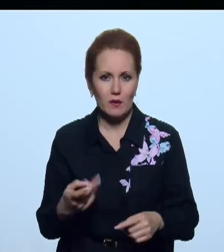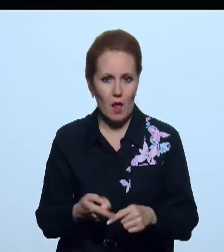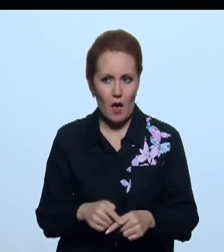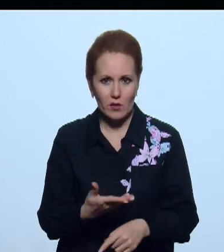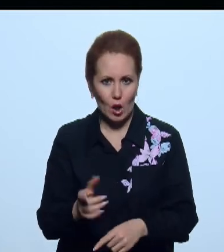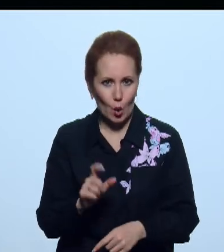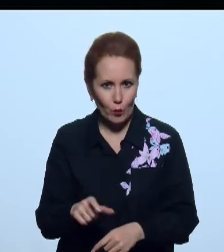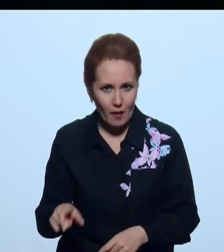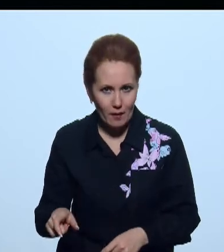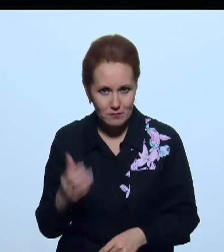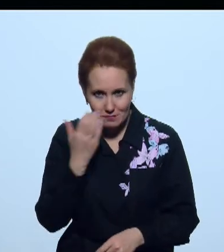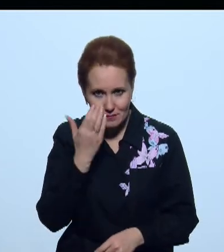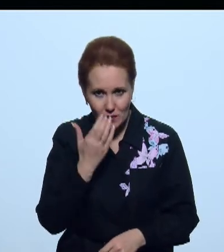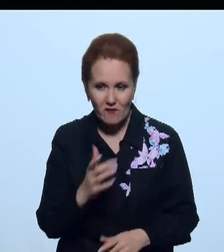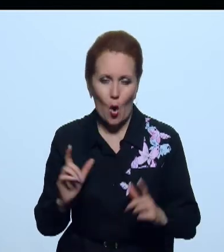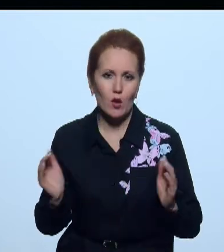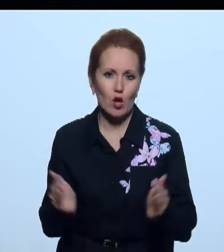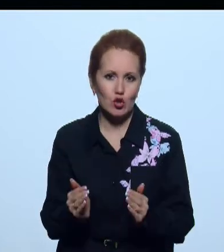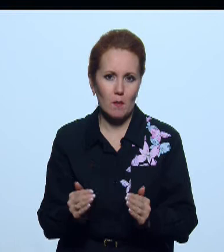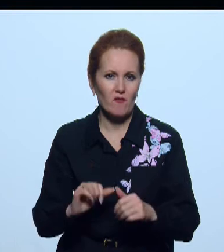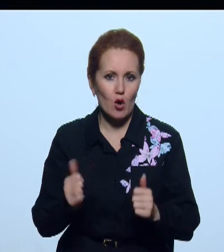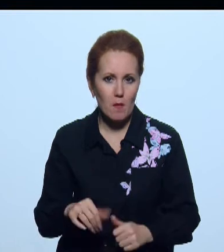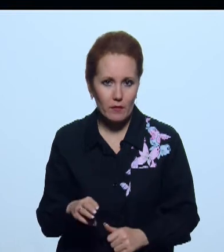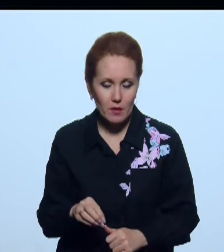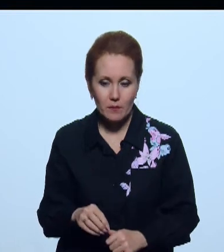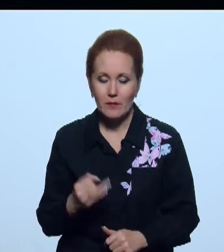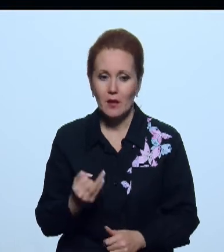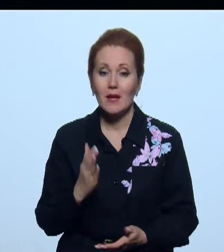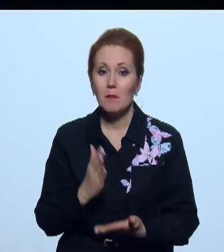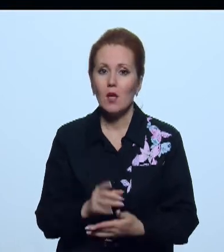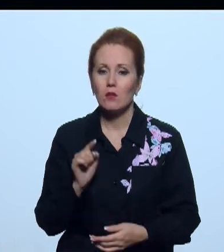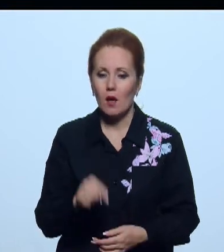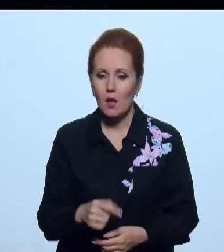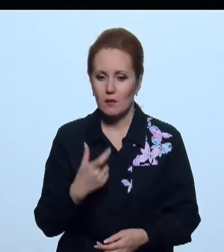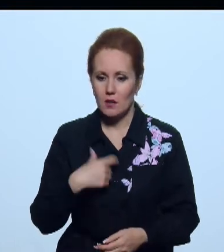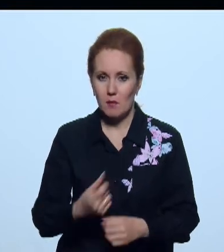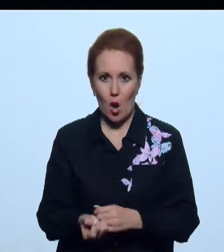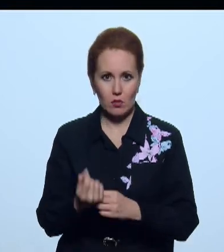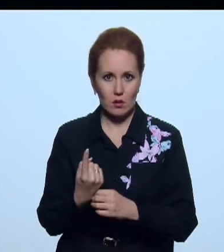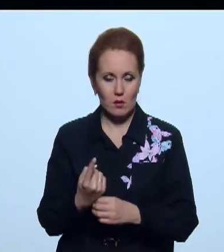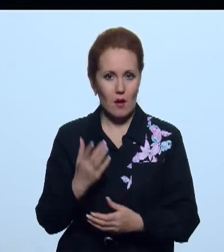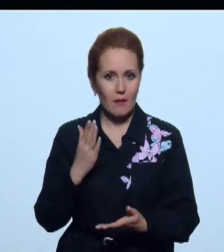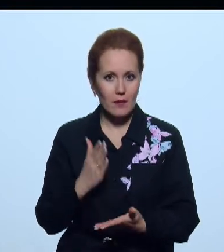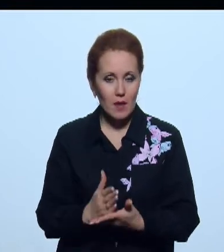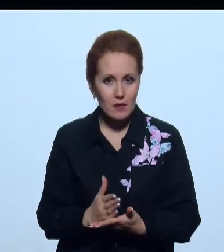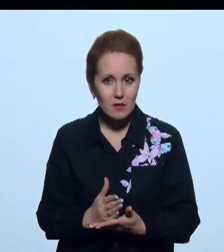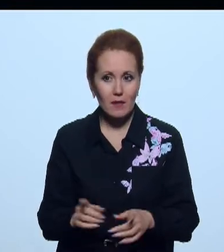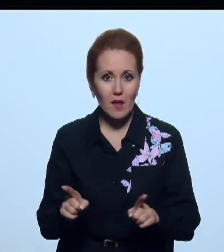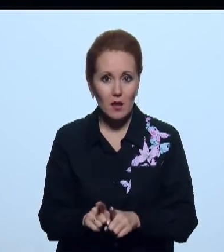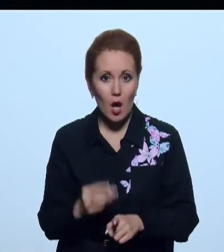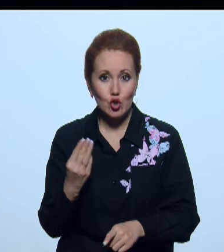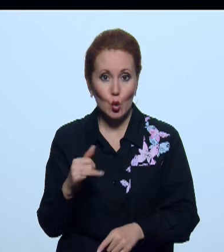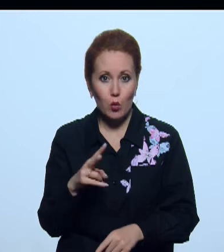вернее, в ограниченном формате. И именно тогда я для себя открыла, что есть такая штука,